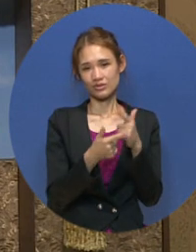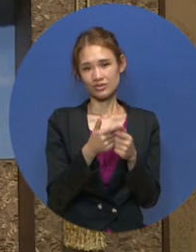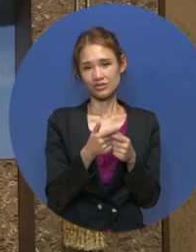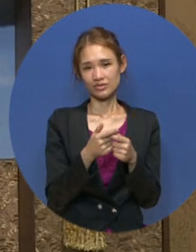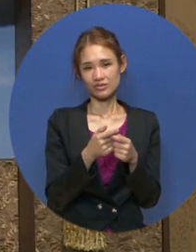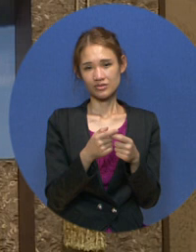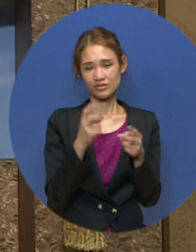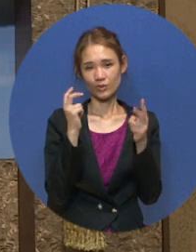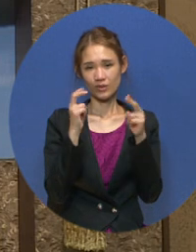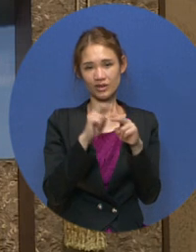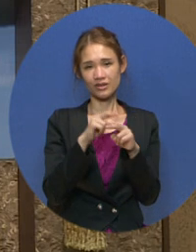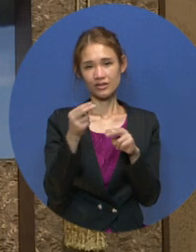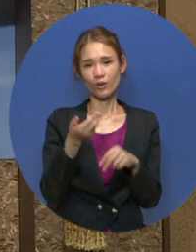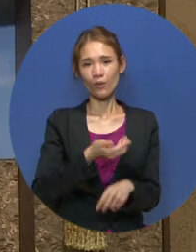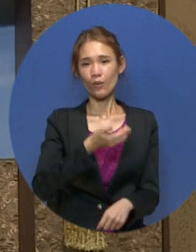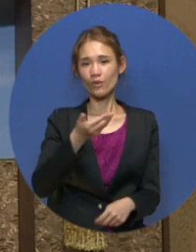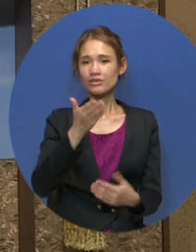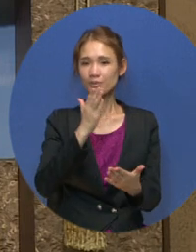이직을 하지 않고